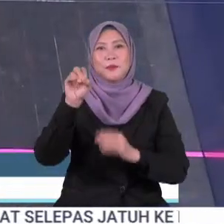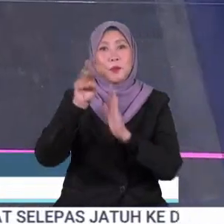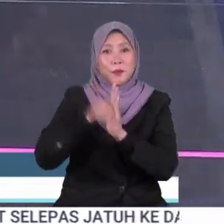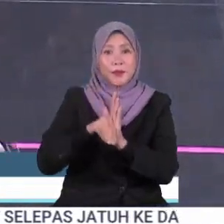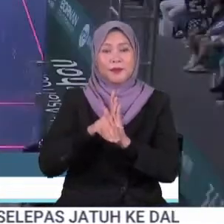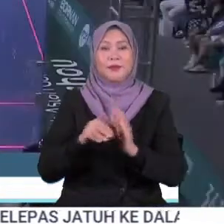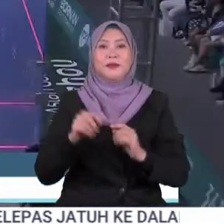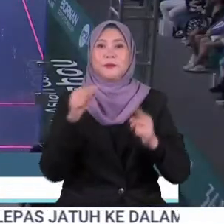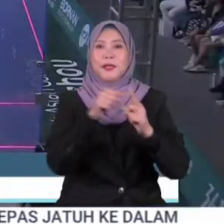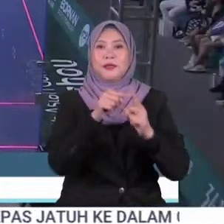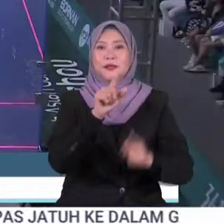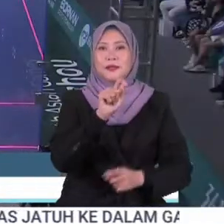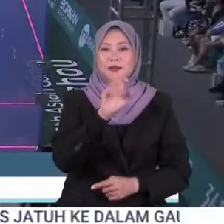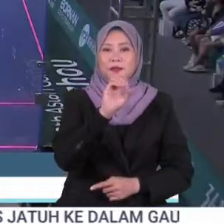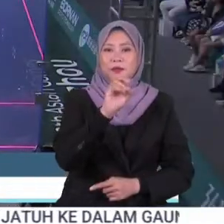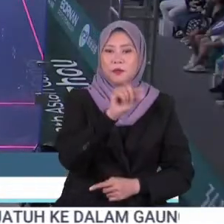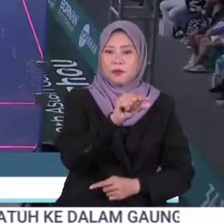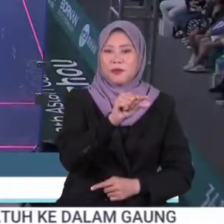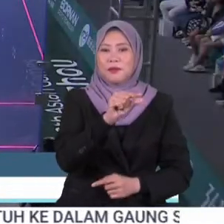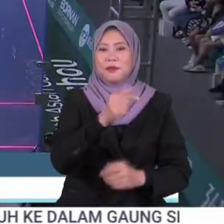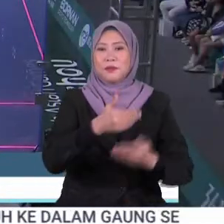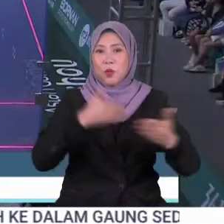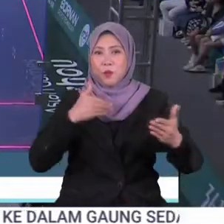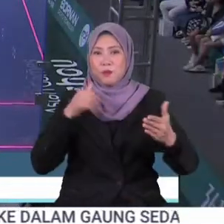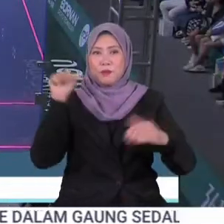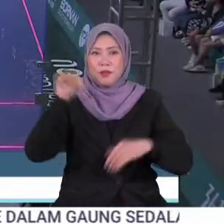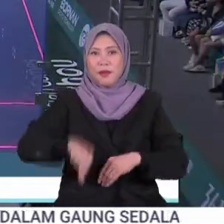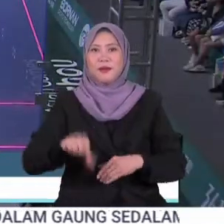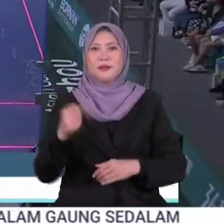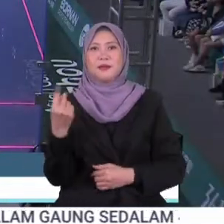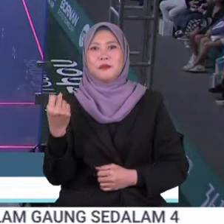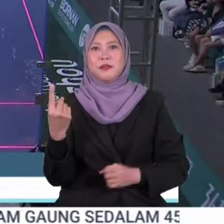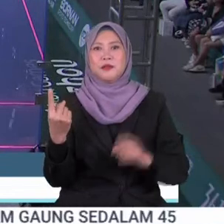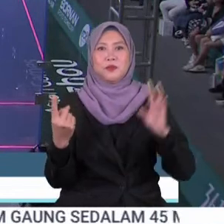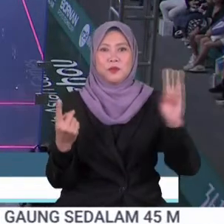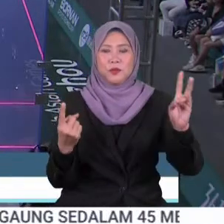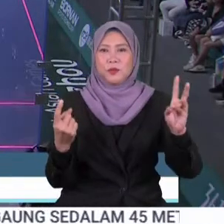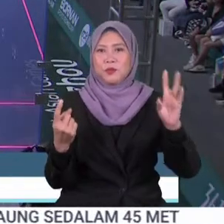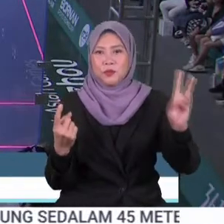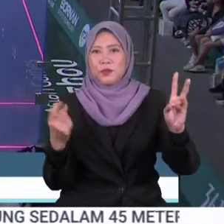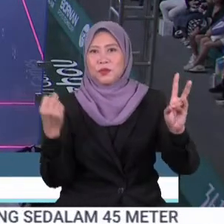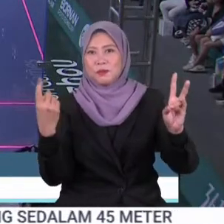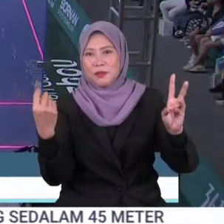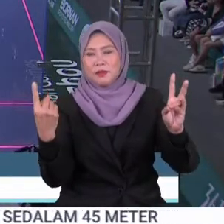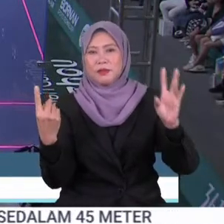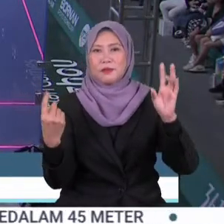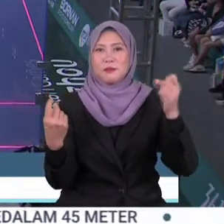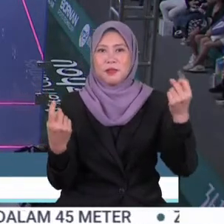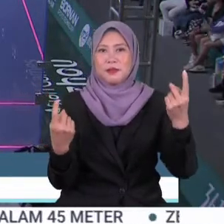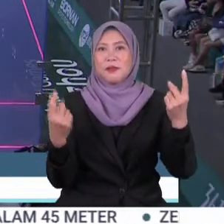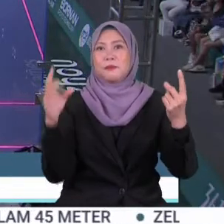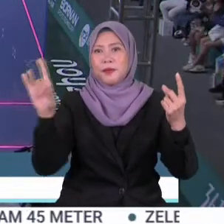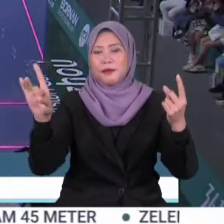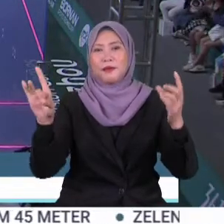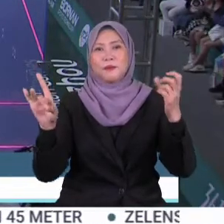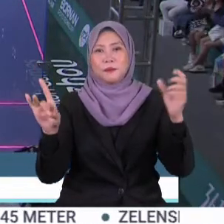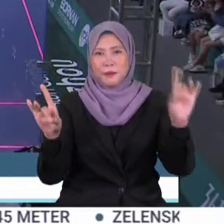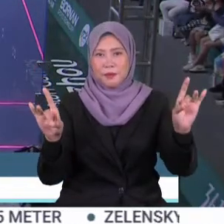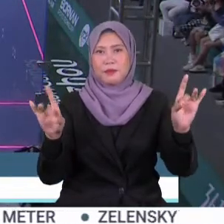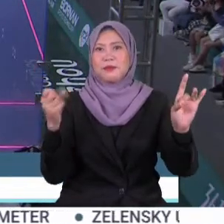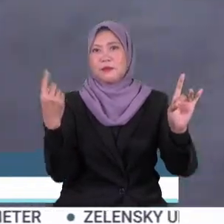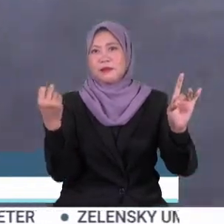minit pada Tong Zi Wing sebelum tewas 11-7, 7-11, 11-8,